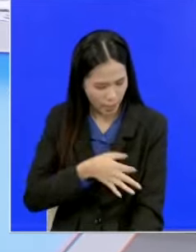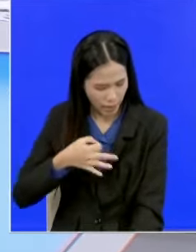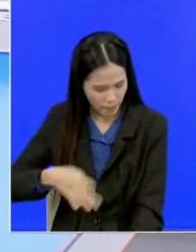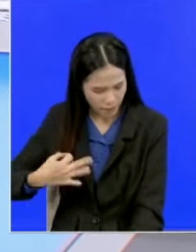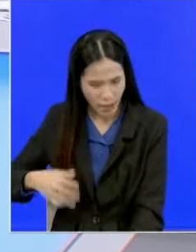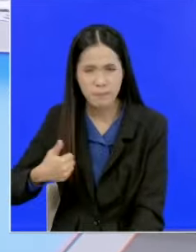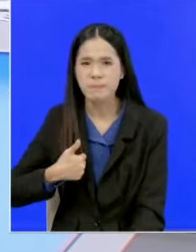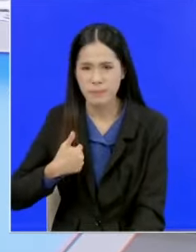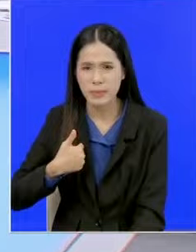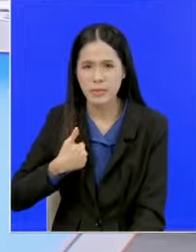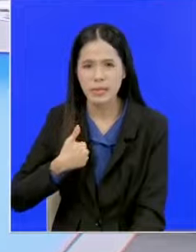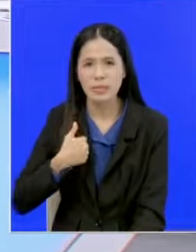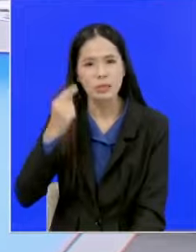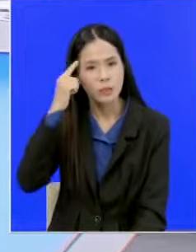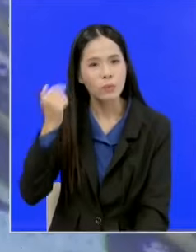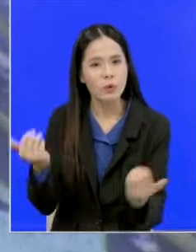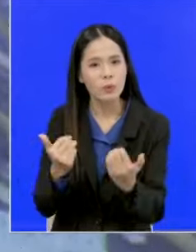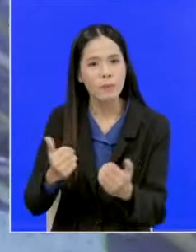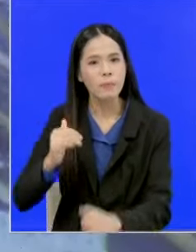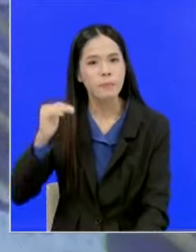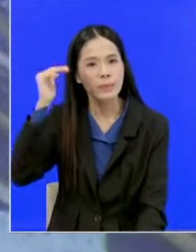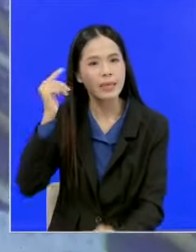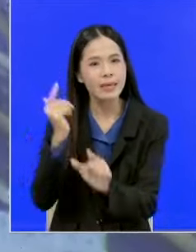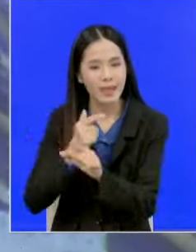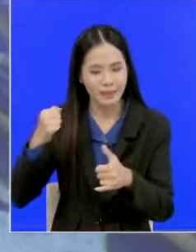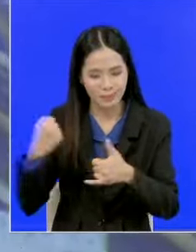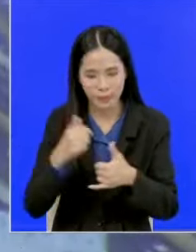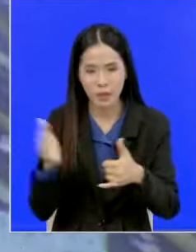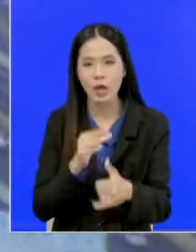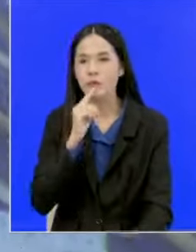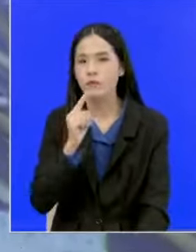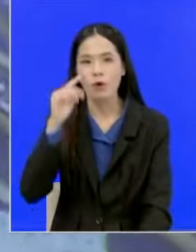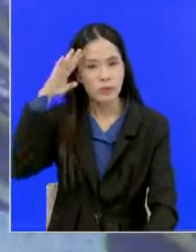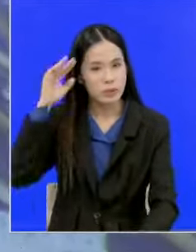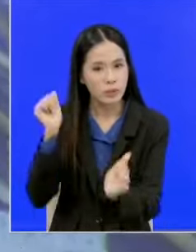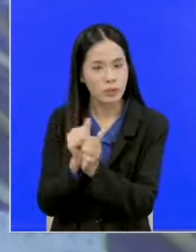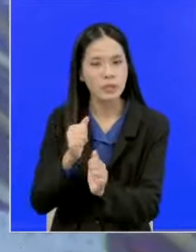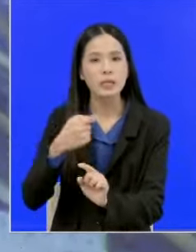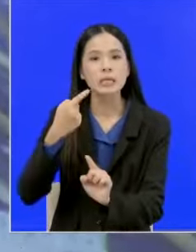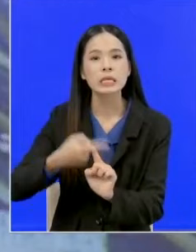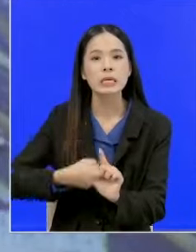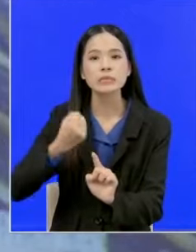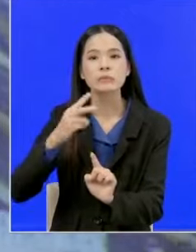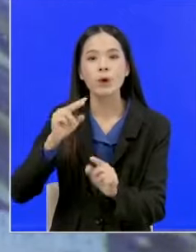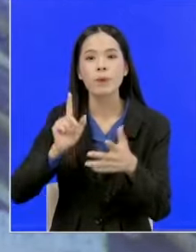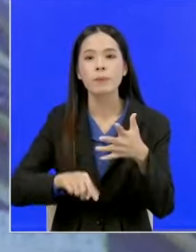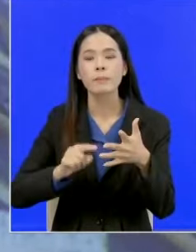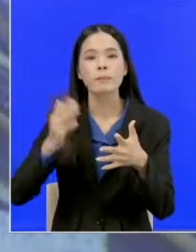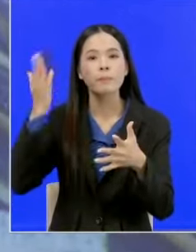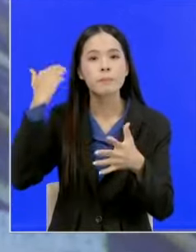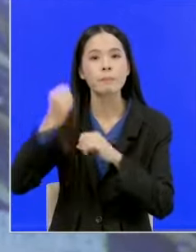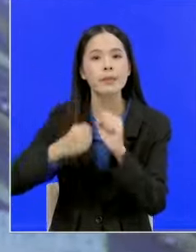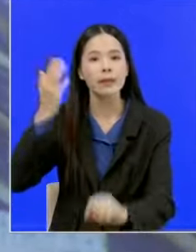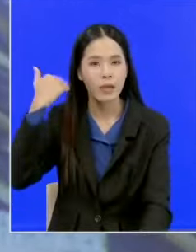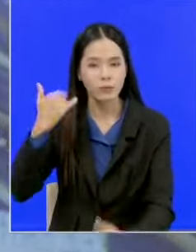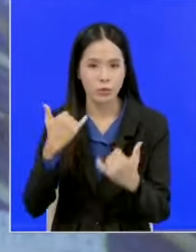กายหลายจุดมากแล้วเชื่อว่าลูกน่าจะโดนพี่เลี้ยงทำร้ายร่างกายแจ้งความเอาไว้แล้วตั้งแต่ปลายเดือนธันวาคมปีที่แล้ว